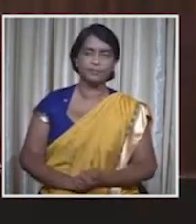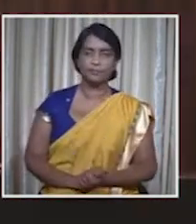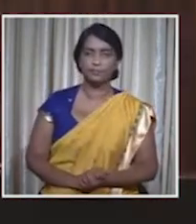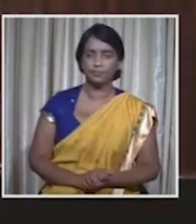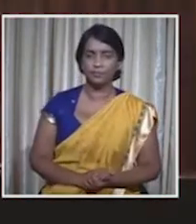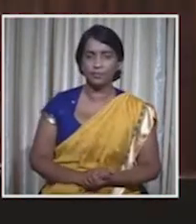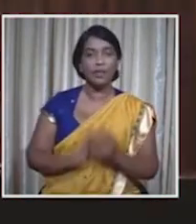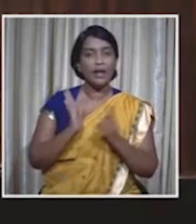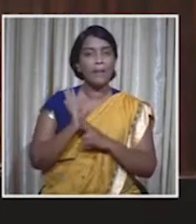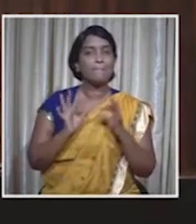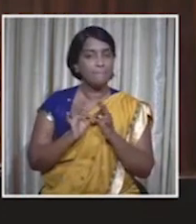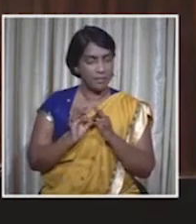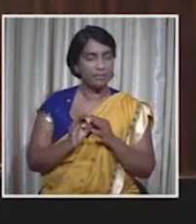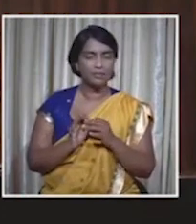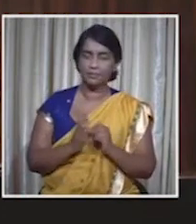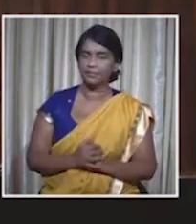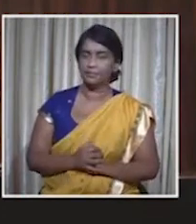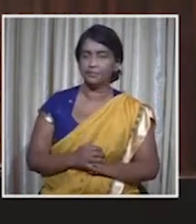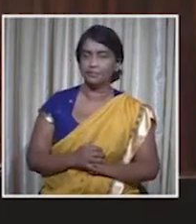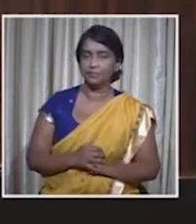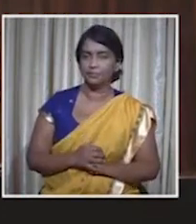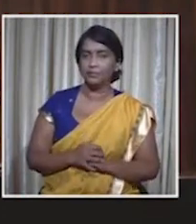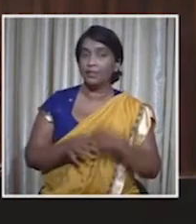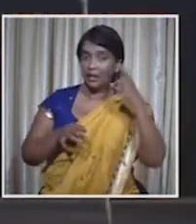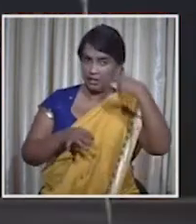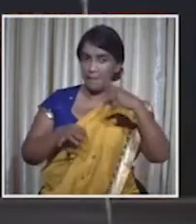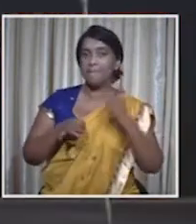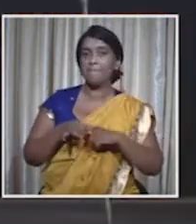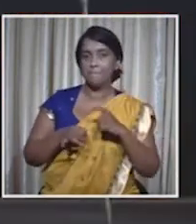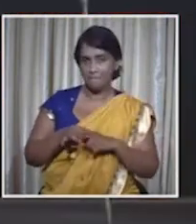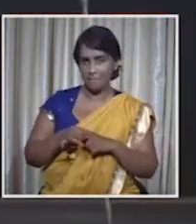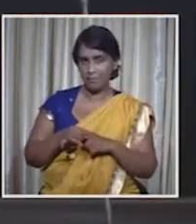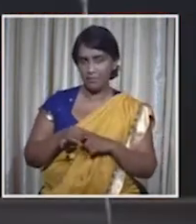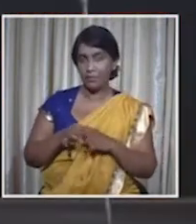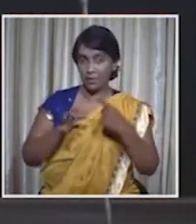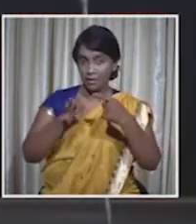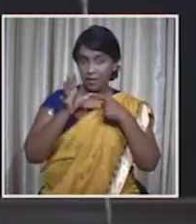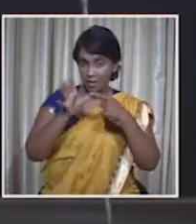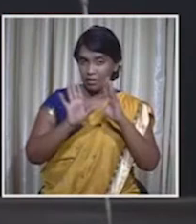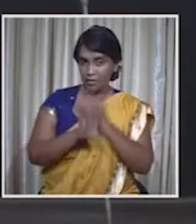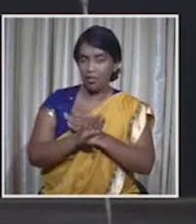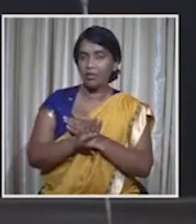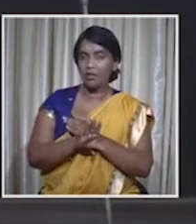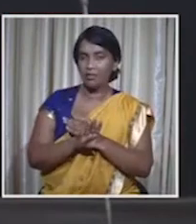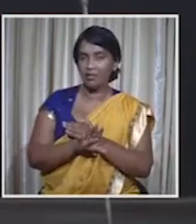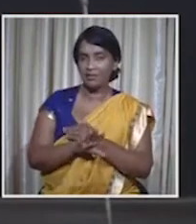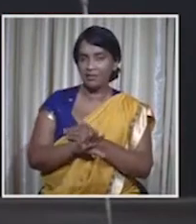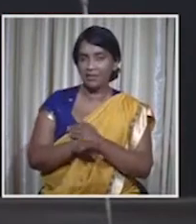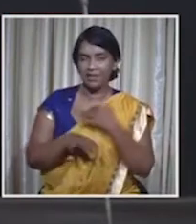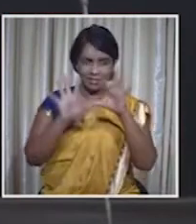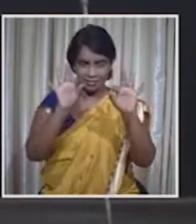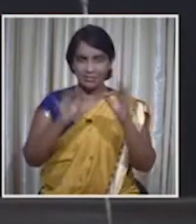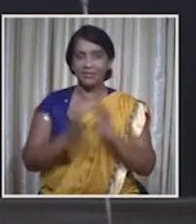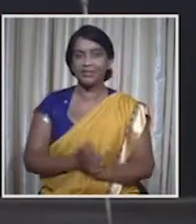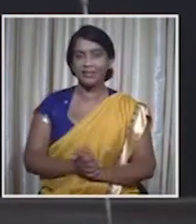වගකීමෙන් කියනවා. නලින් බණ්ඩාරජය මහතුමා දෙවෙනි ප්‍රශ්නය. ඔව් දෙවෙනි ප්‍රශ්නය අහනද කලින් උත්තරය හම්බුණා. විනාඩි